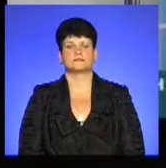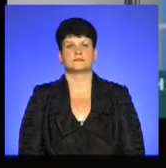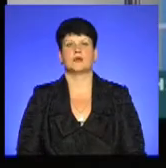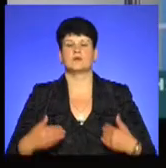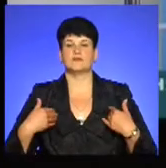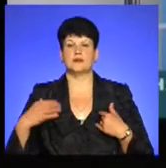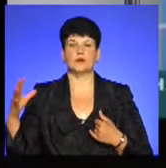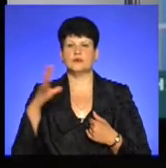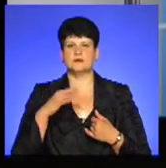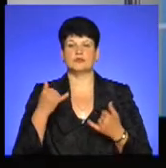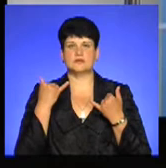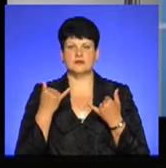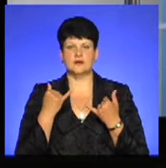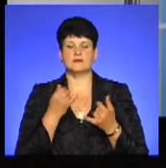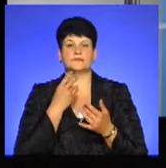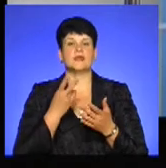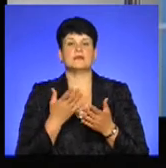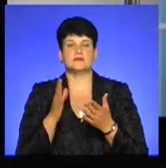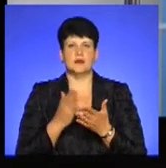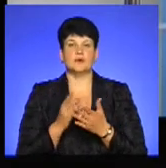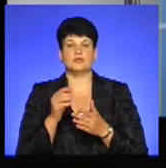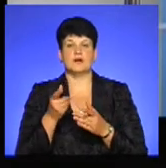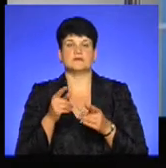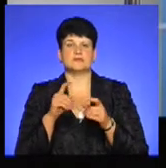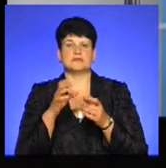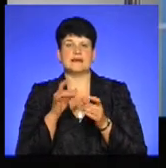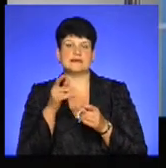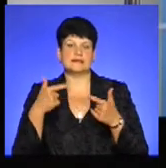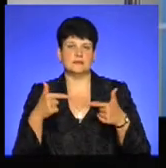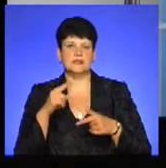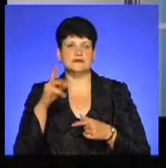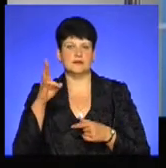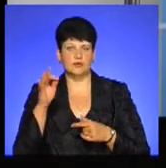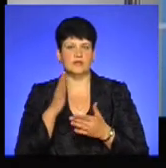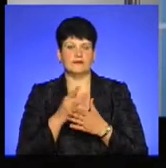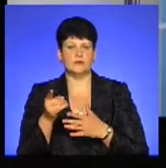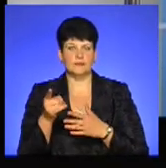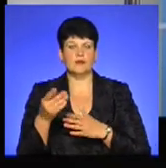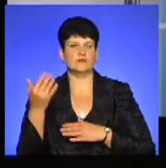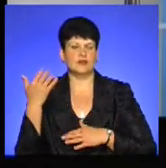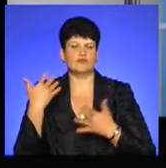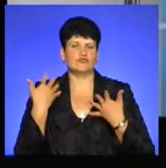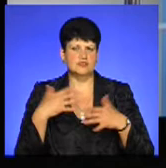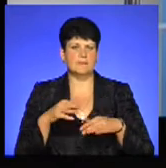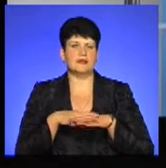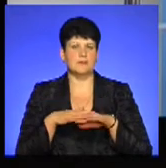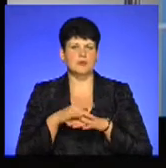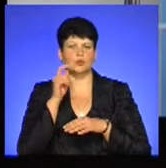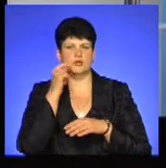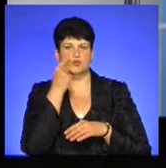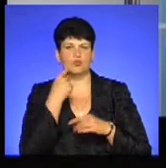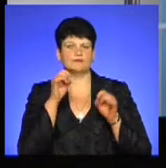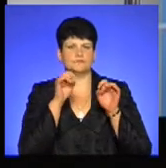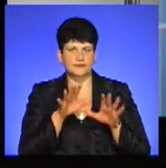Мої вітання усім, хто зараз з нами. Основна сесія ЗНО триває на Тернопільщині. Позаду в абітурієнтів тестування з математики, української мови та